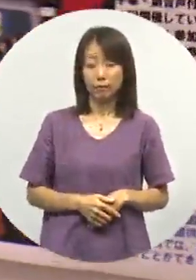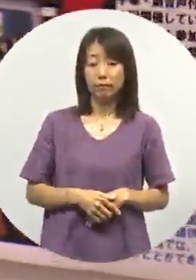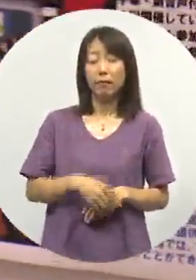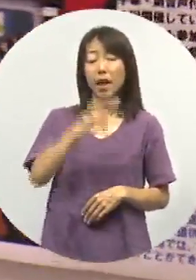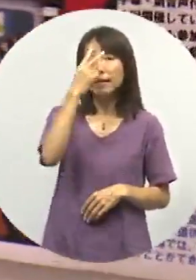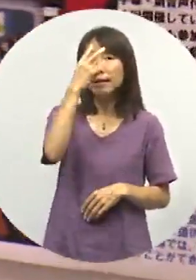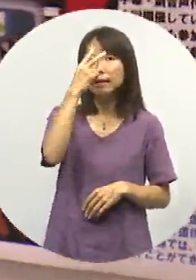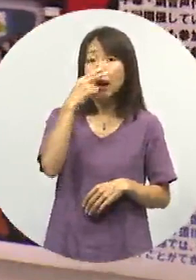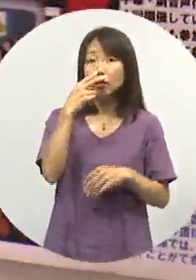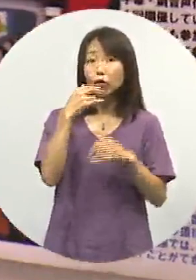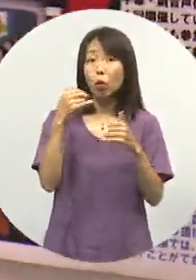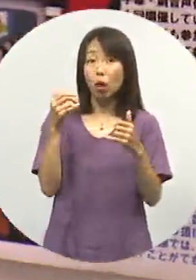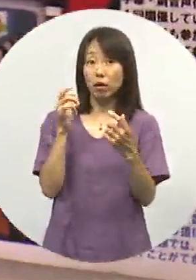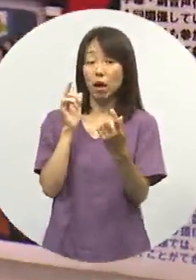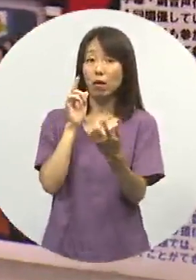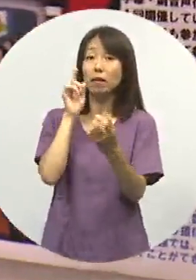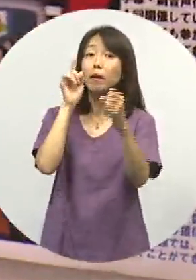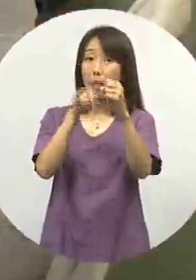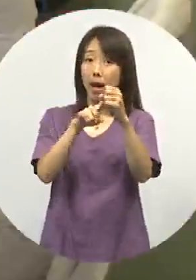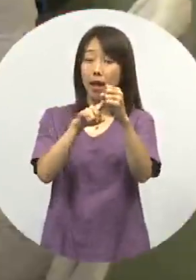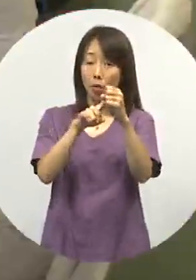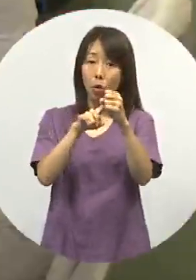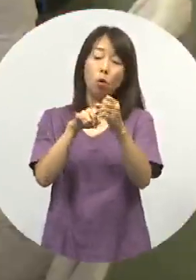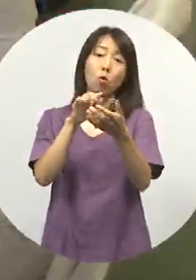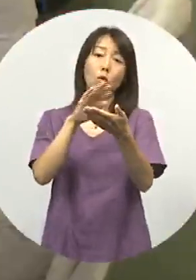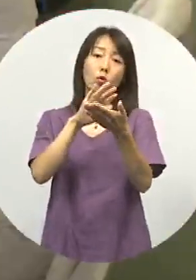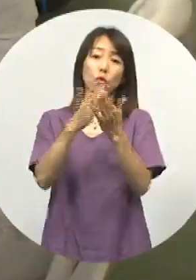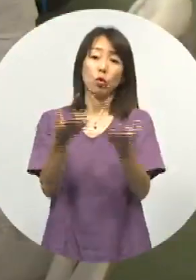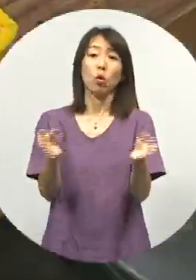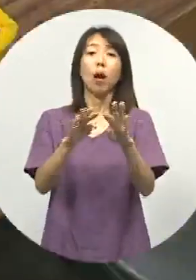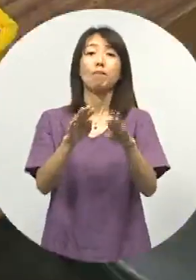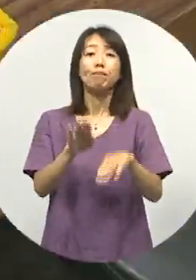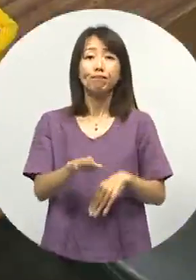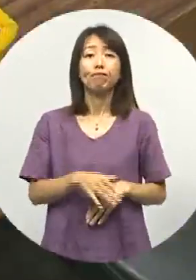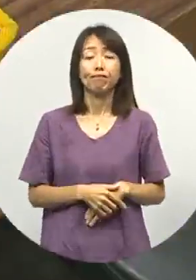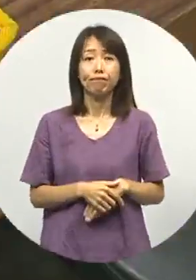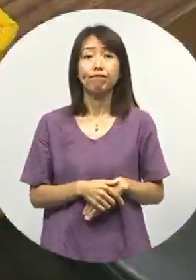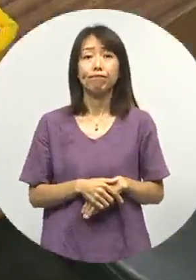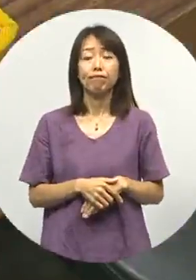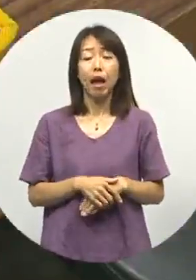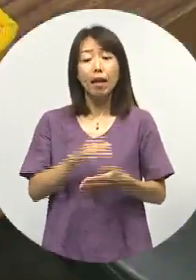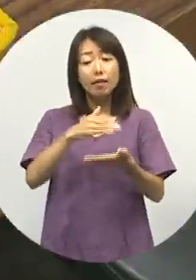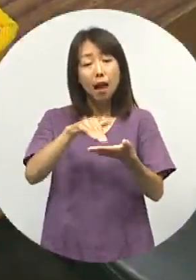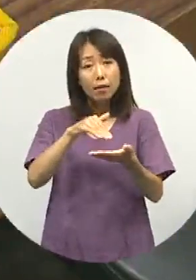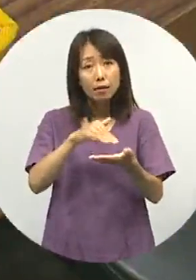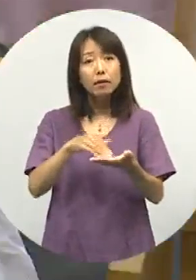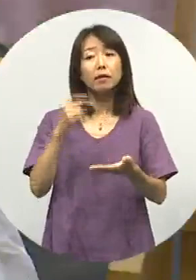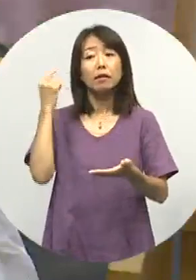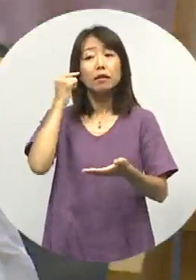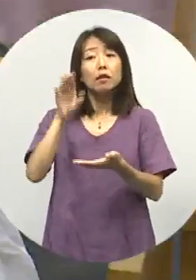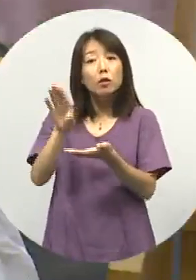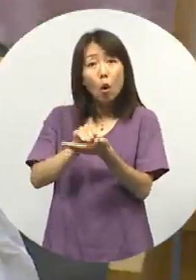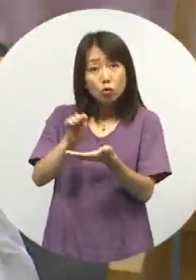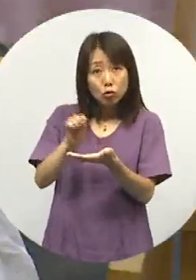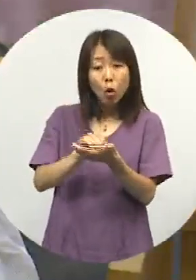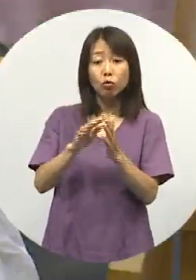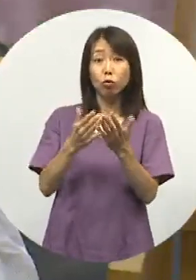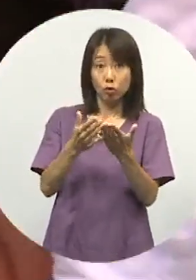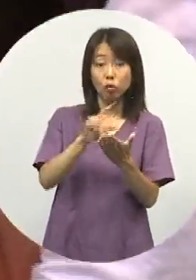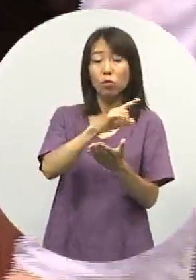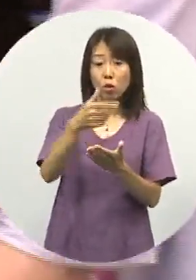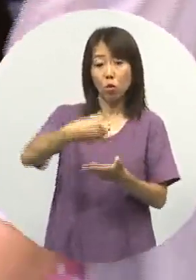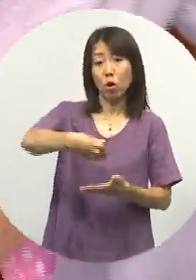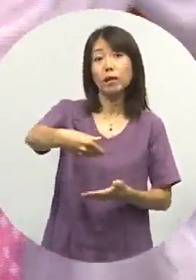ある方のための図書館です。点字図書や録音図書の貸し出しのほか、制作も行っております